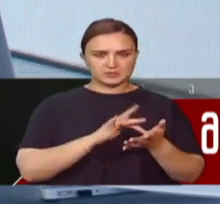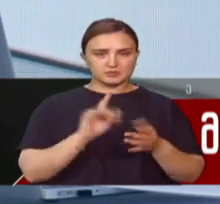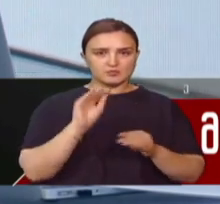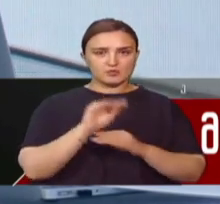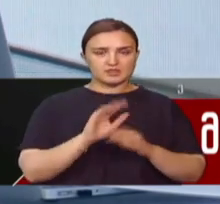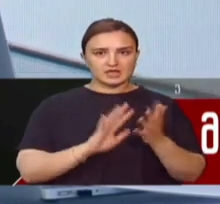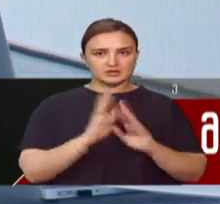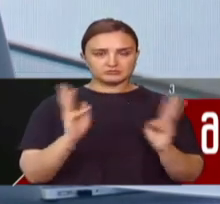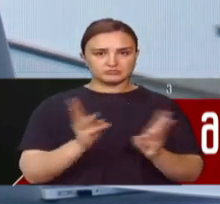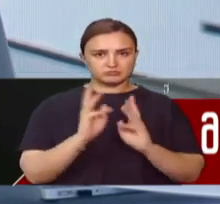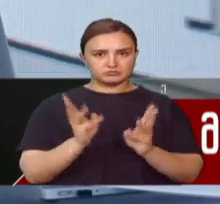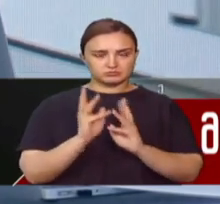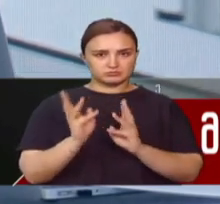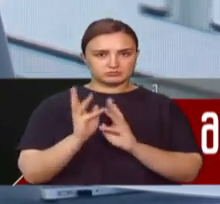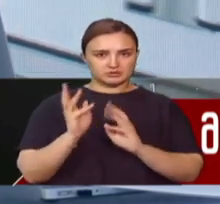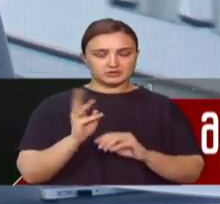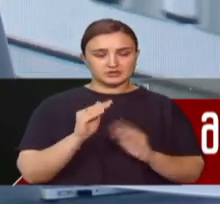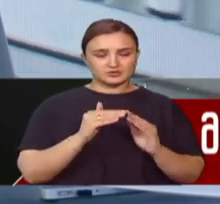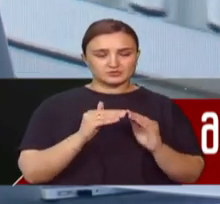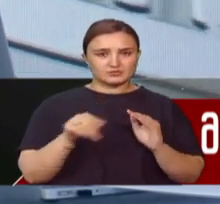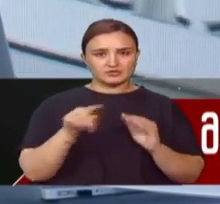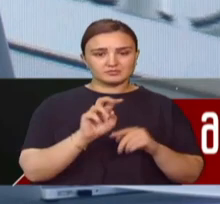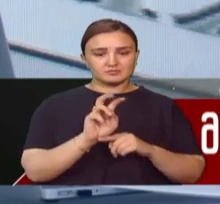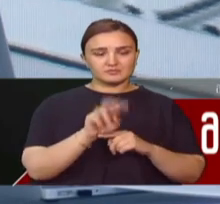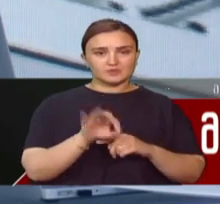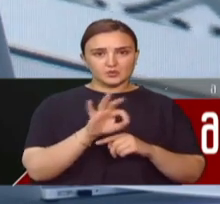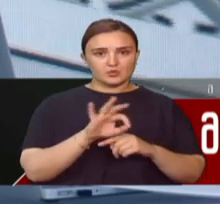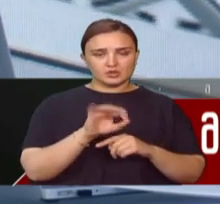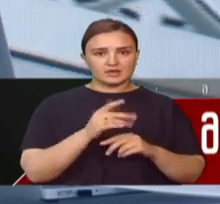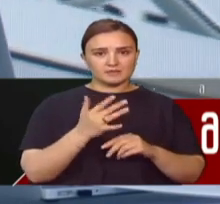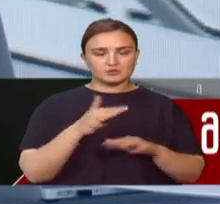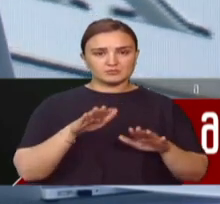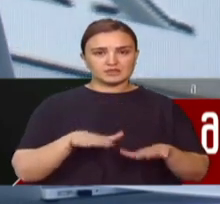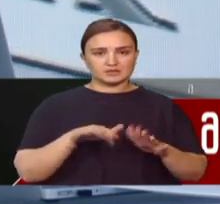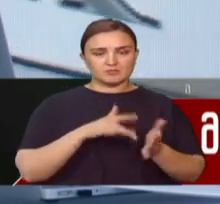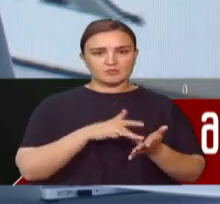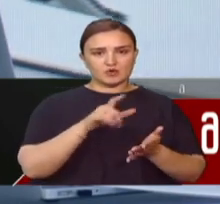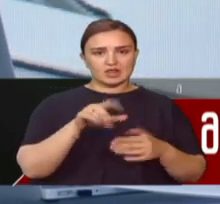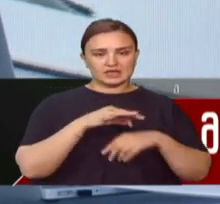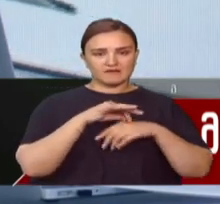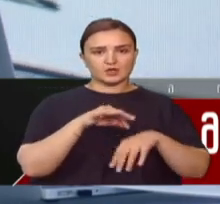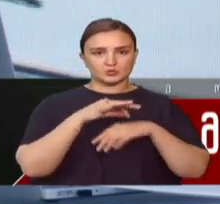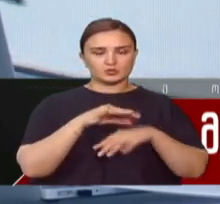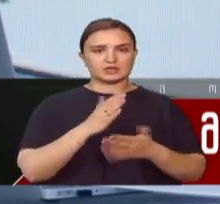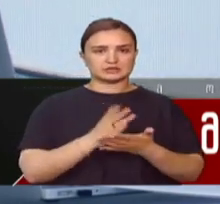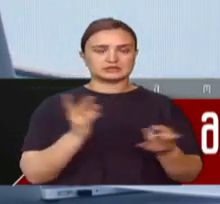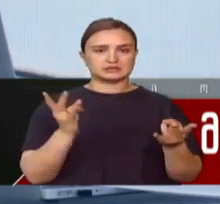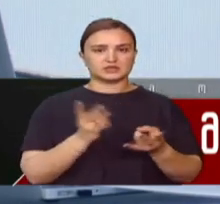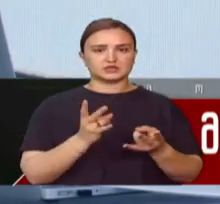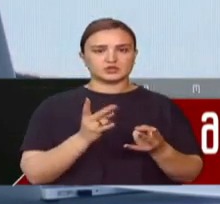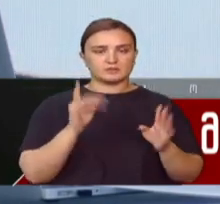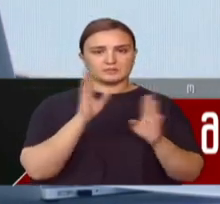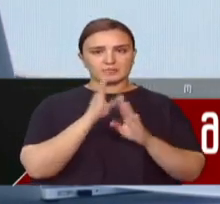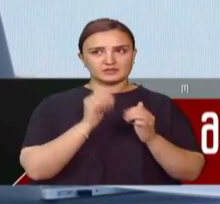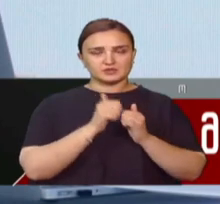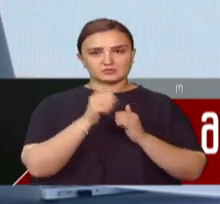იმატა სატყეო ხანძრების შემთხვევებმა. დასახლებულ პუნქტებამდე მიღწევის გამო სტიქიის რამდენიმე ზონიდან მოქალაქეთა ევაკუაცია გახდა საჭირო.